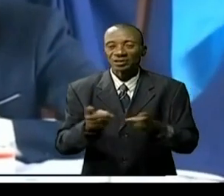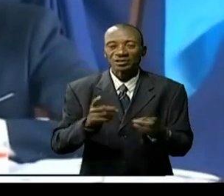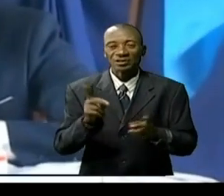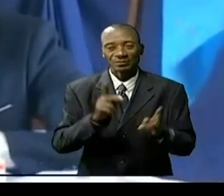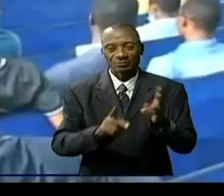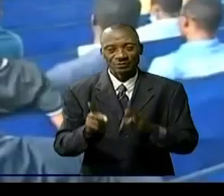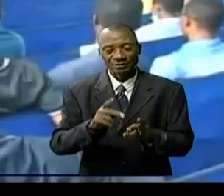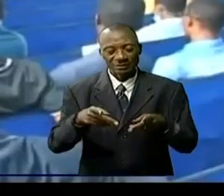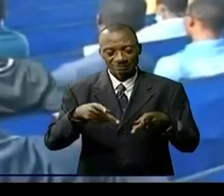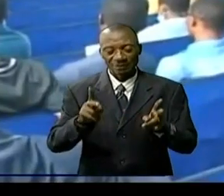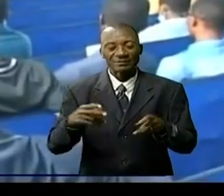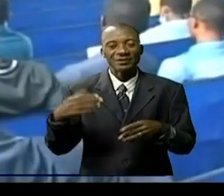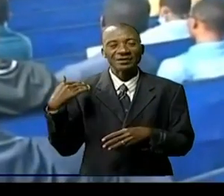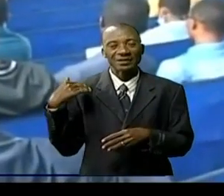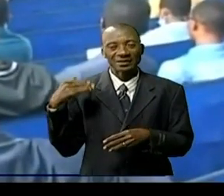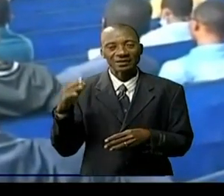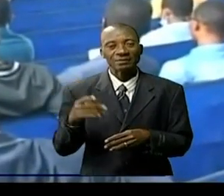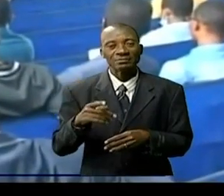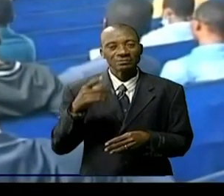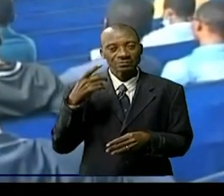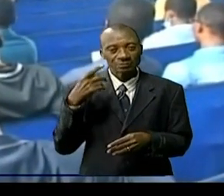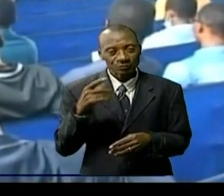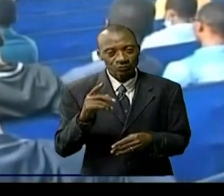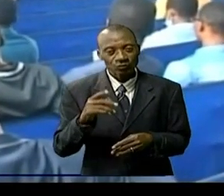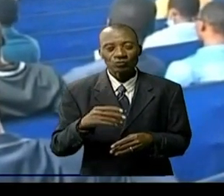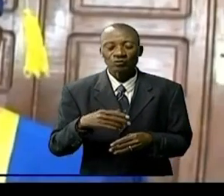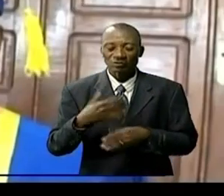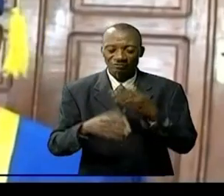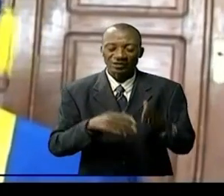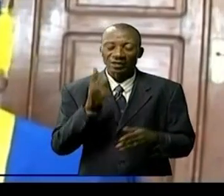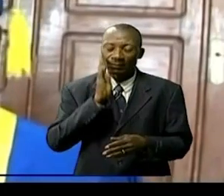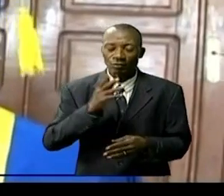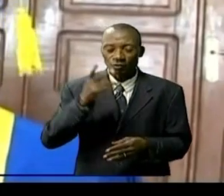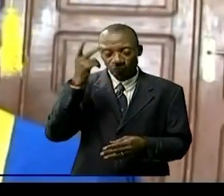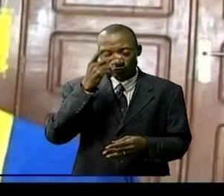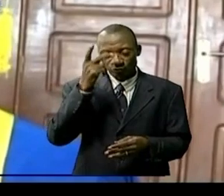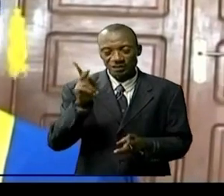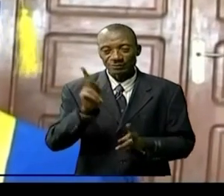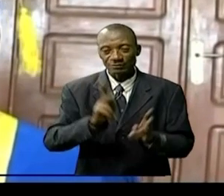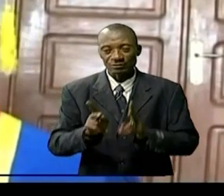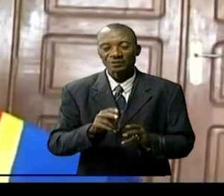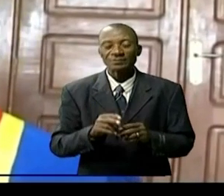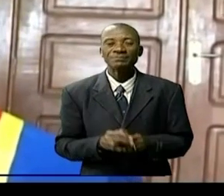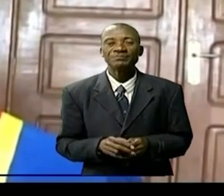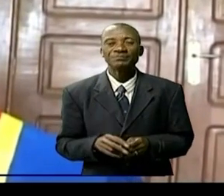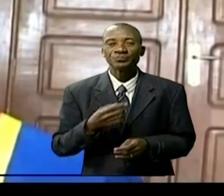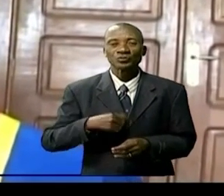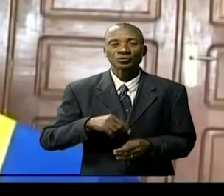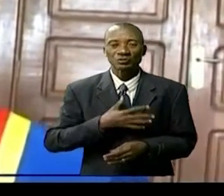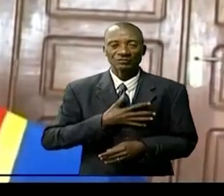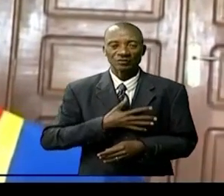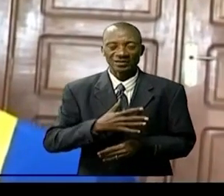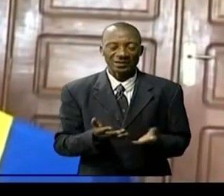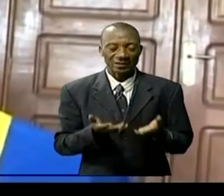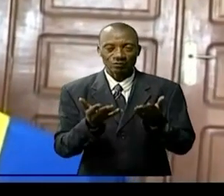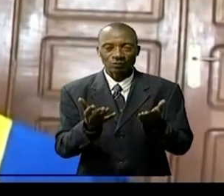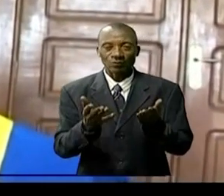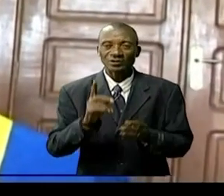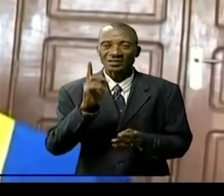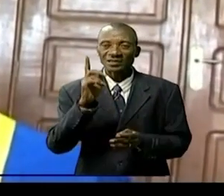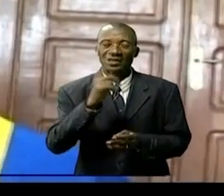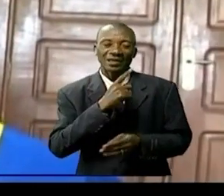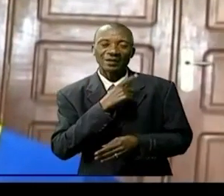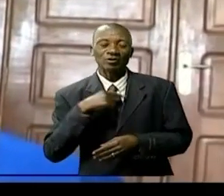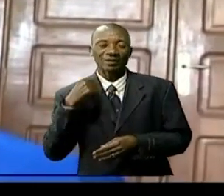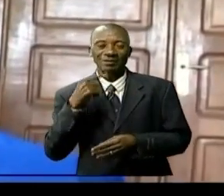de rendre effectives les politiques publiques nous avons essayé de proposer un modèle de gouverne la vigoureuse